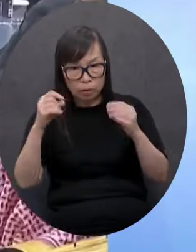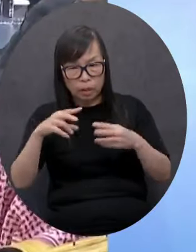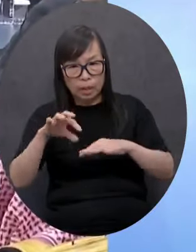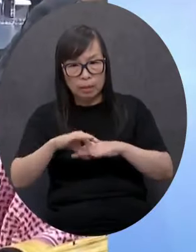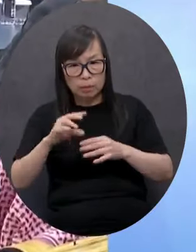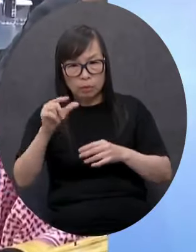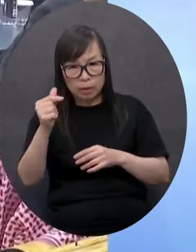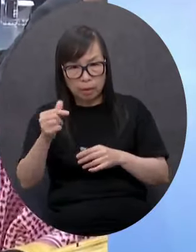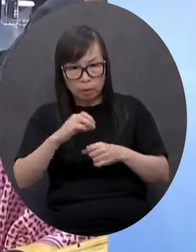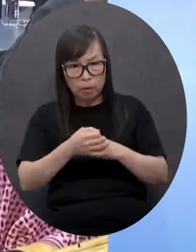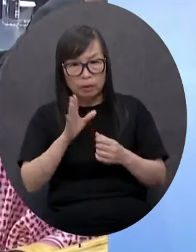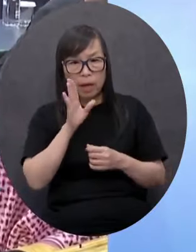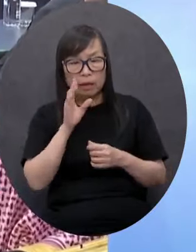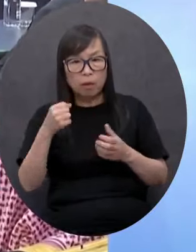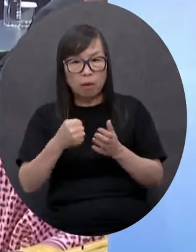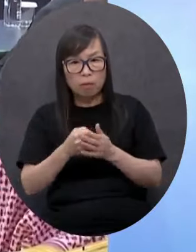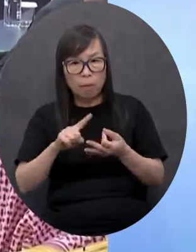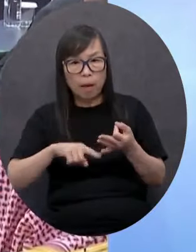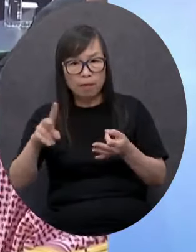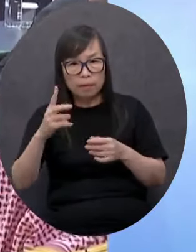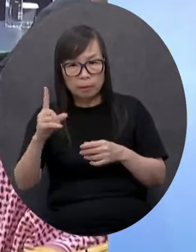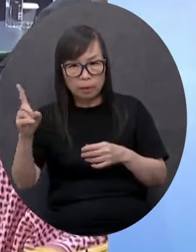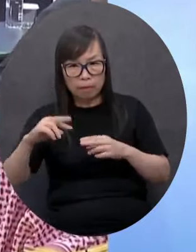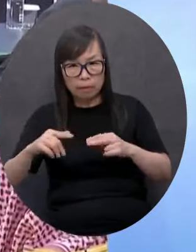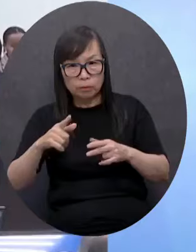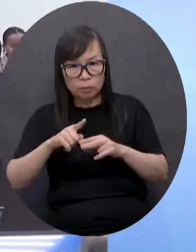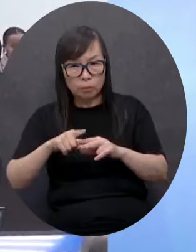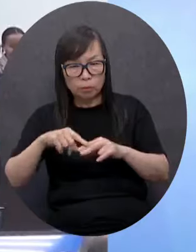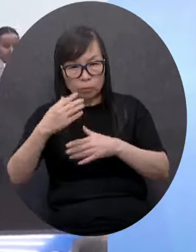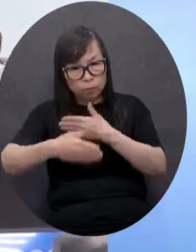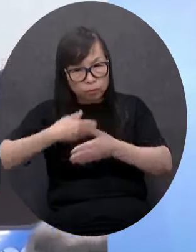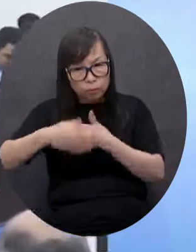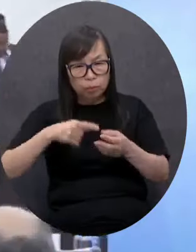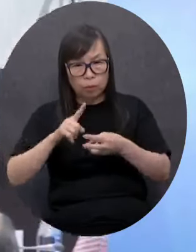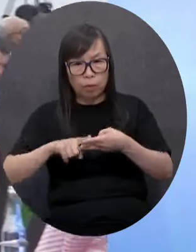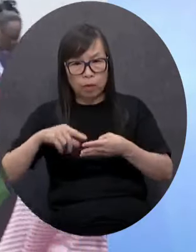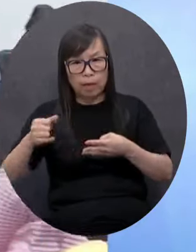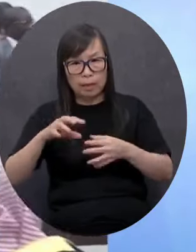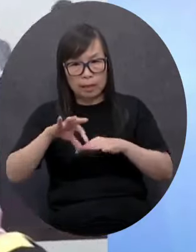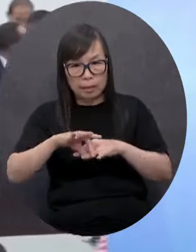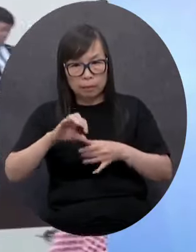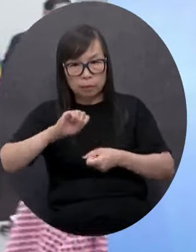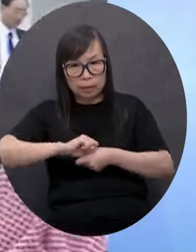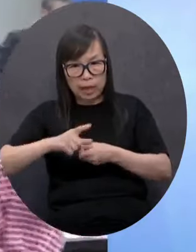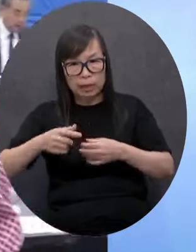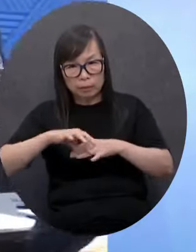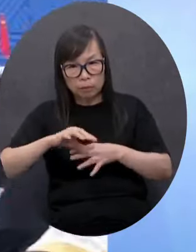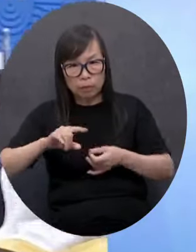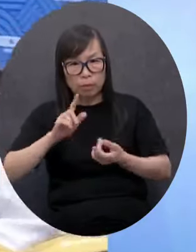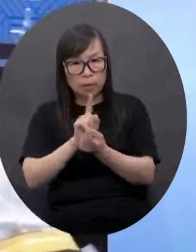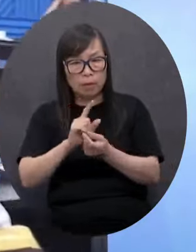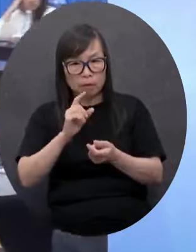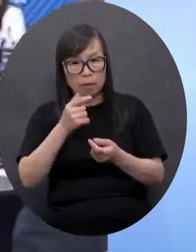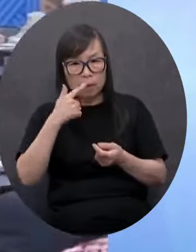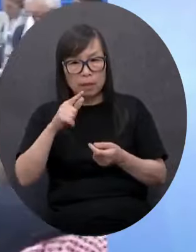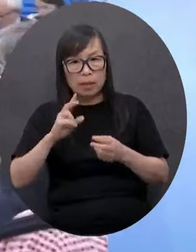国和泰国、古巴等12个发展中国家交流。王毅说，金砖家是金砖国家面向广大新